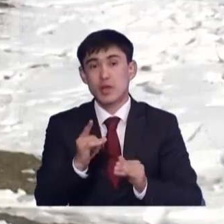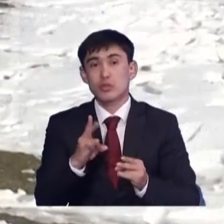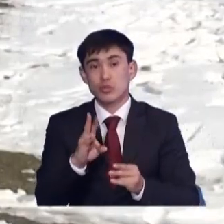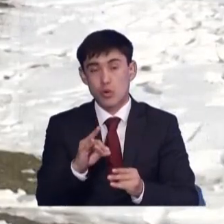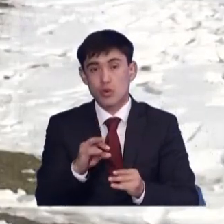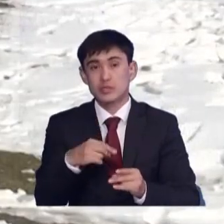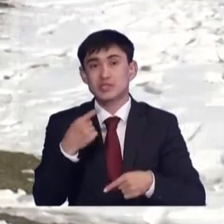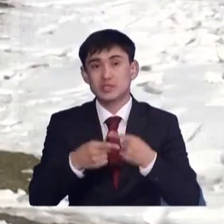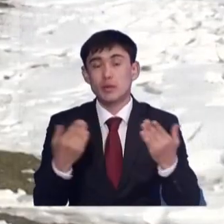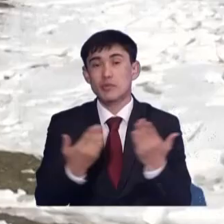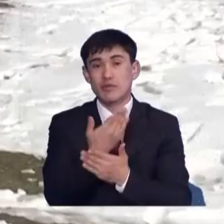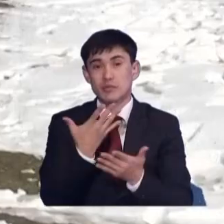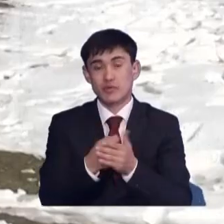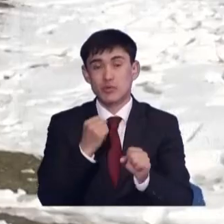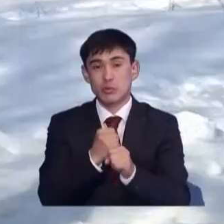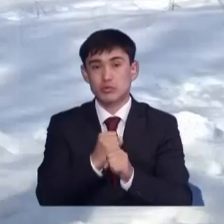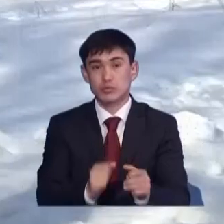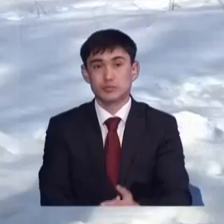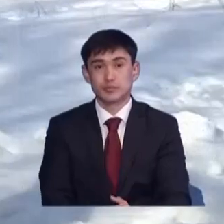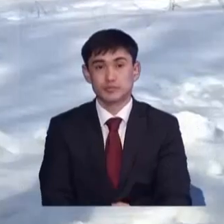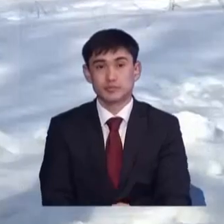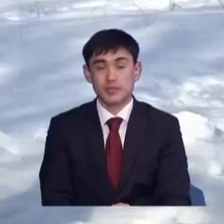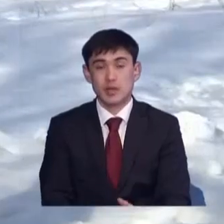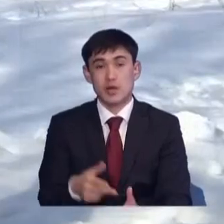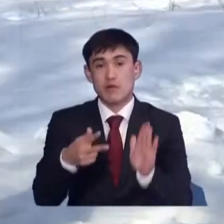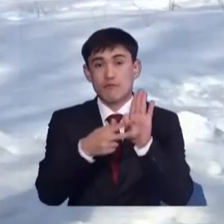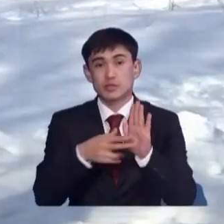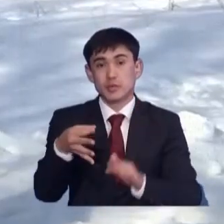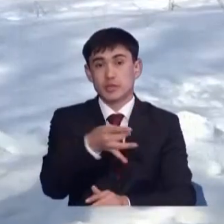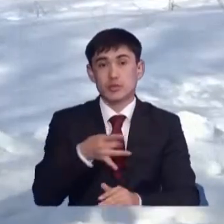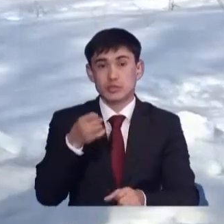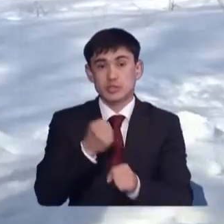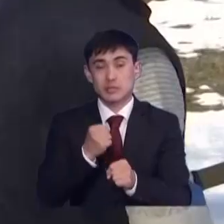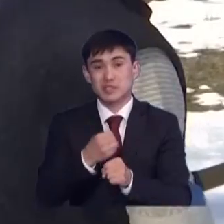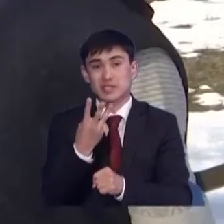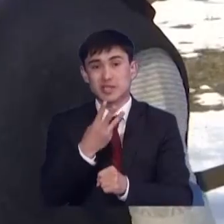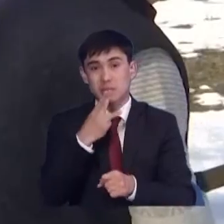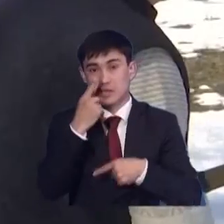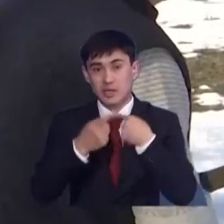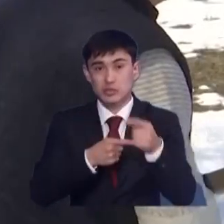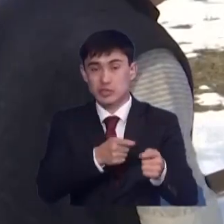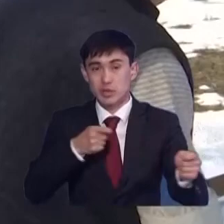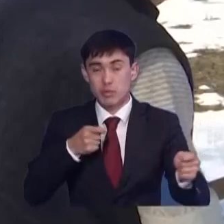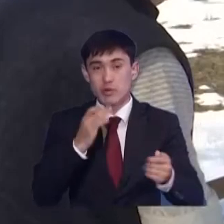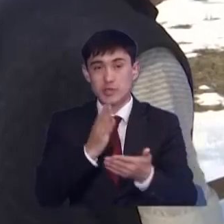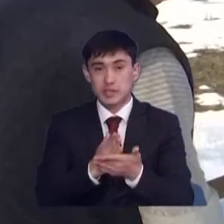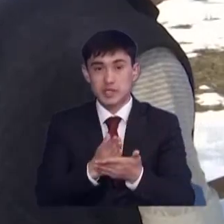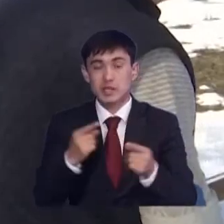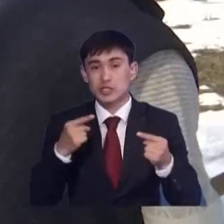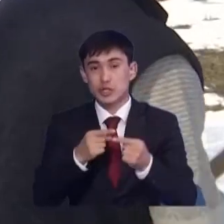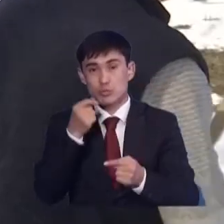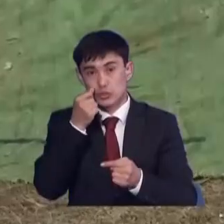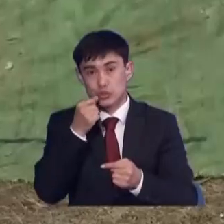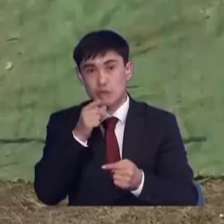тоже только возобновляем свою работу. Спортсмены региона занимаются тремя видами традиционной стрельбы из лука. А точнее,